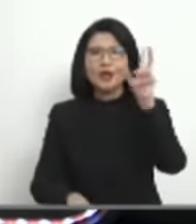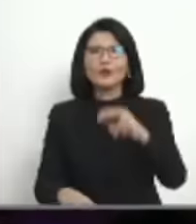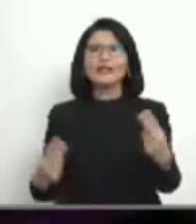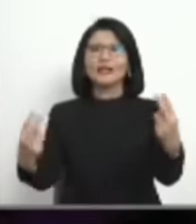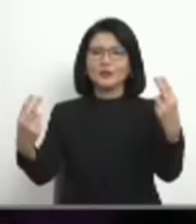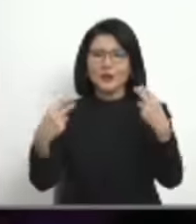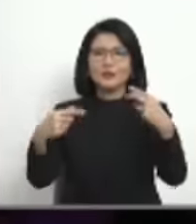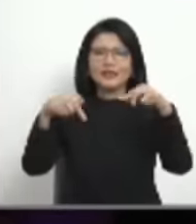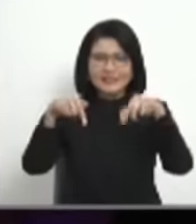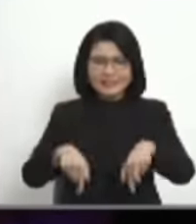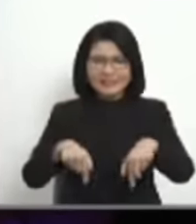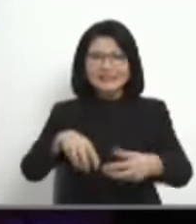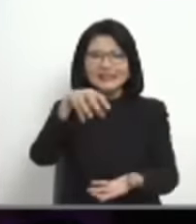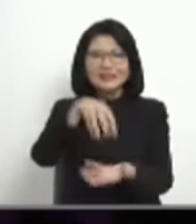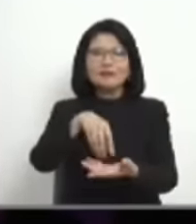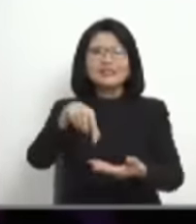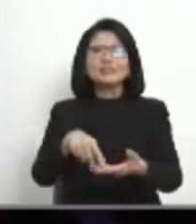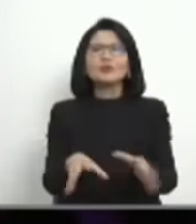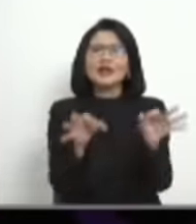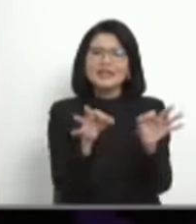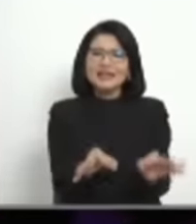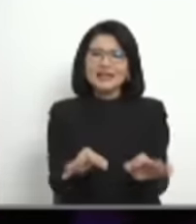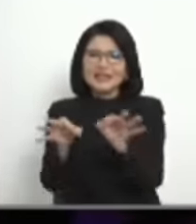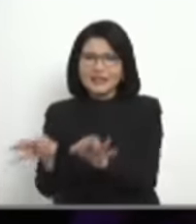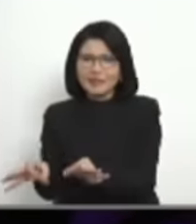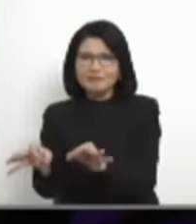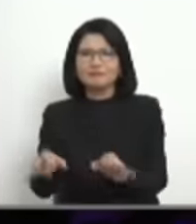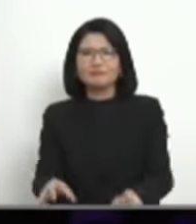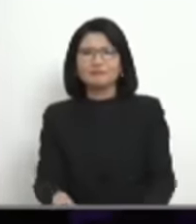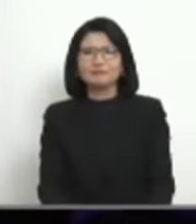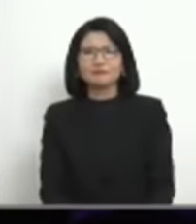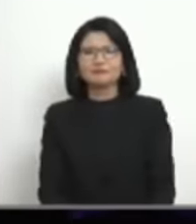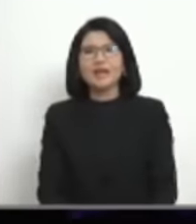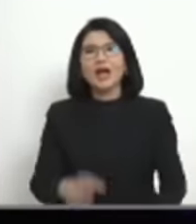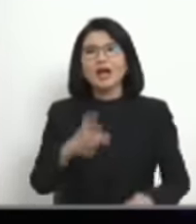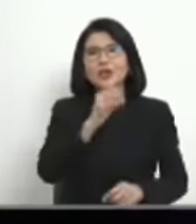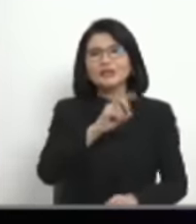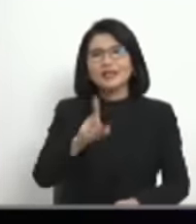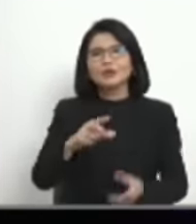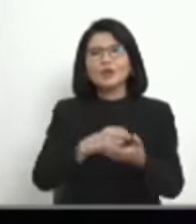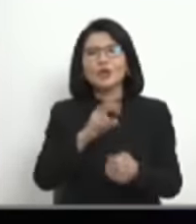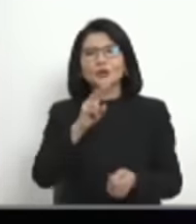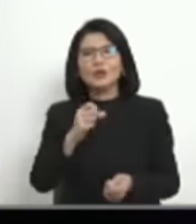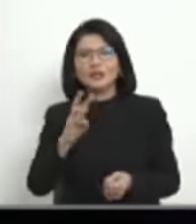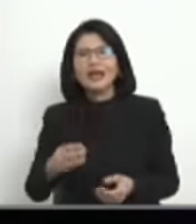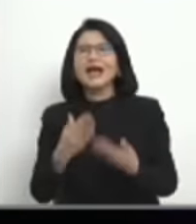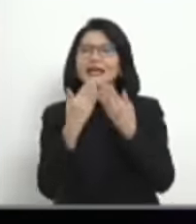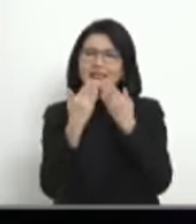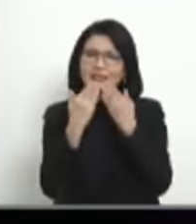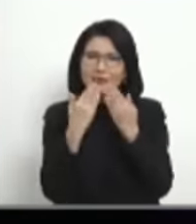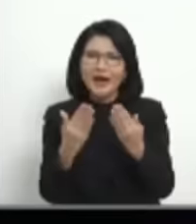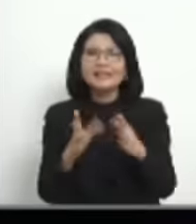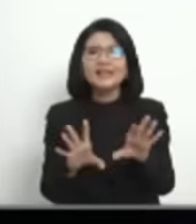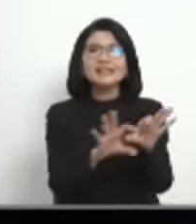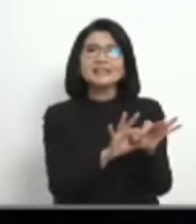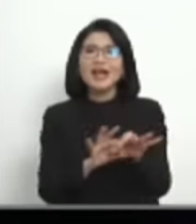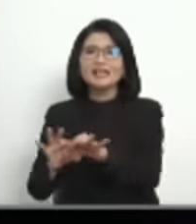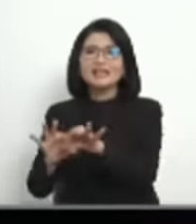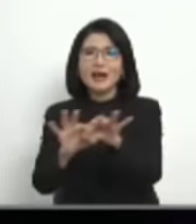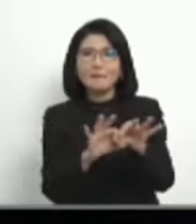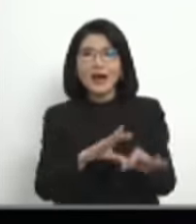tertib malam hari ini Terima kasih banyak bapak ibu para pendukung dari 0102 dan juga 03 Terima kasih banyak atas kerja samanya semua